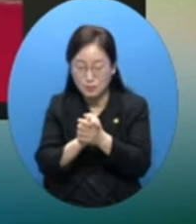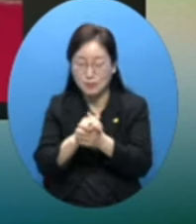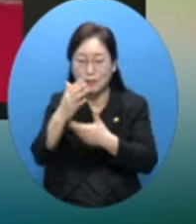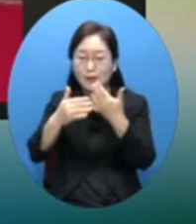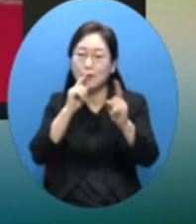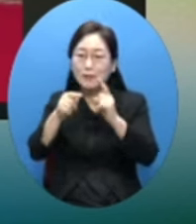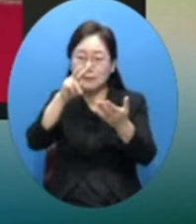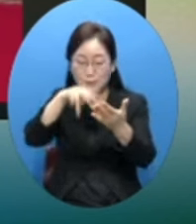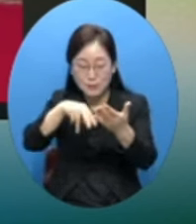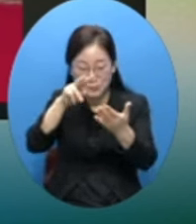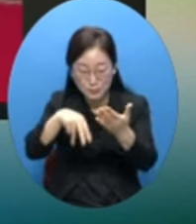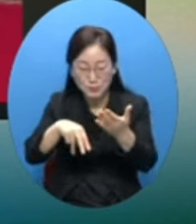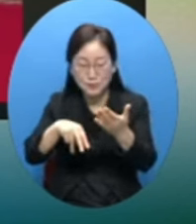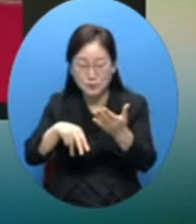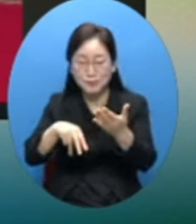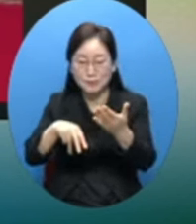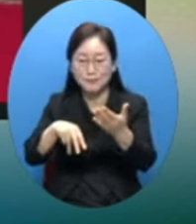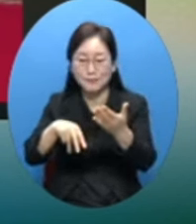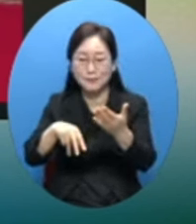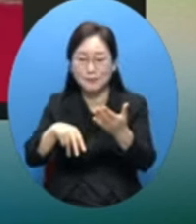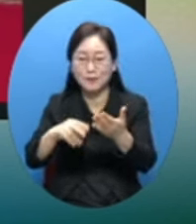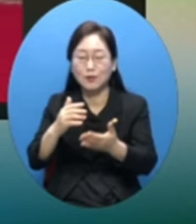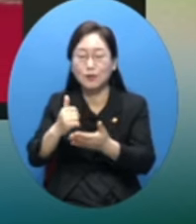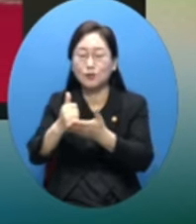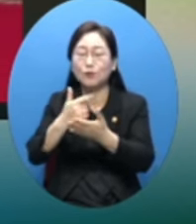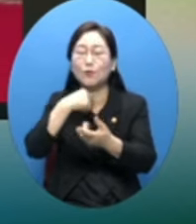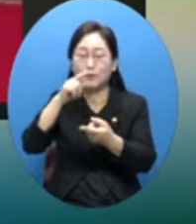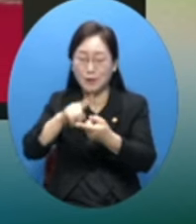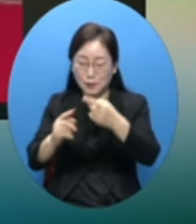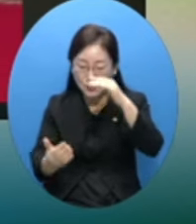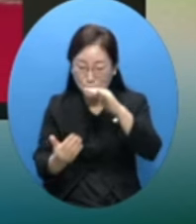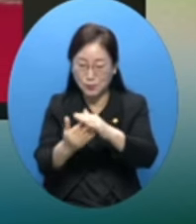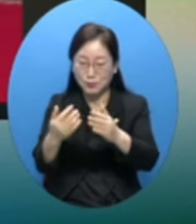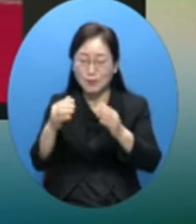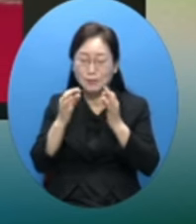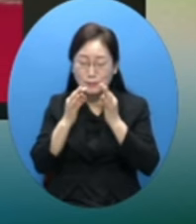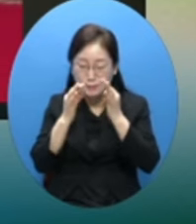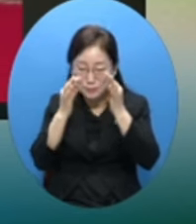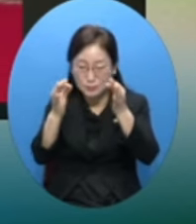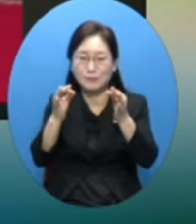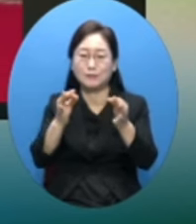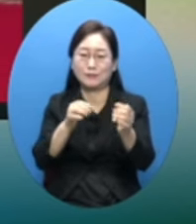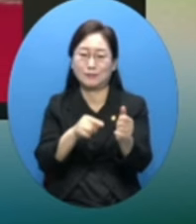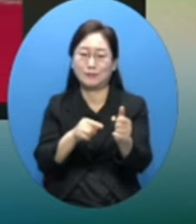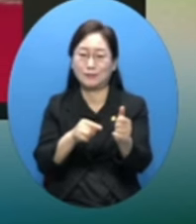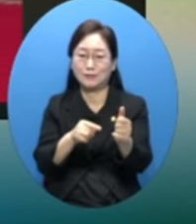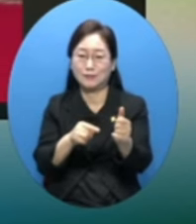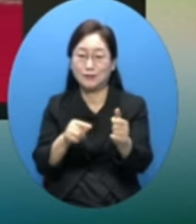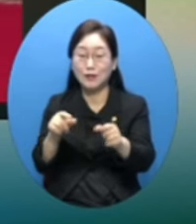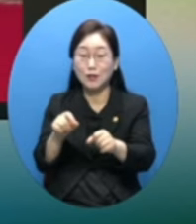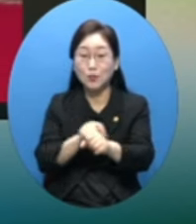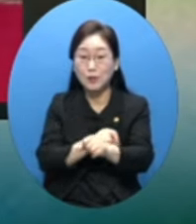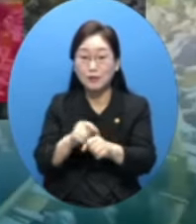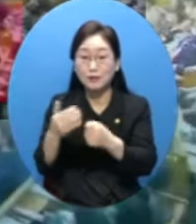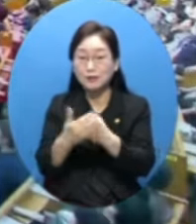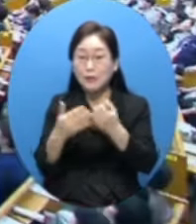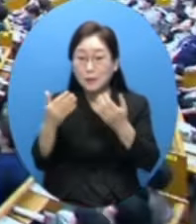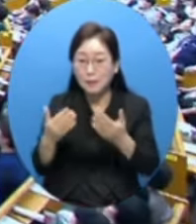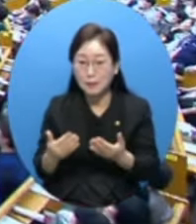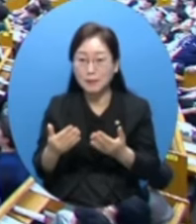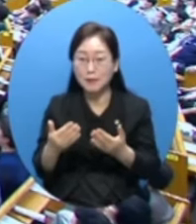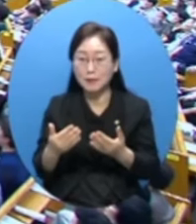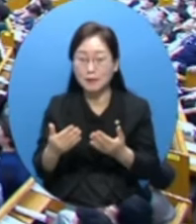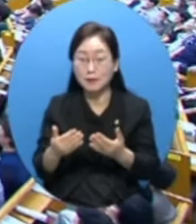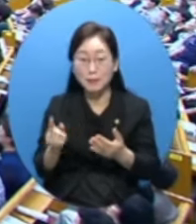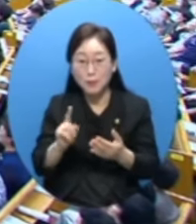말씀 묵상하고 주님 뜻을 이루기 위해서 최선을 다하는 선수였고, 특별 훈련을 받아서 합숙에 다 들어갔을